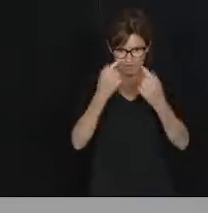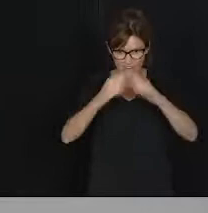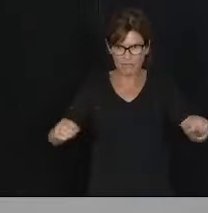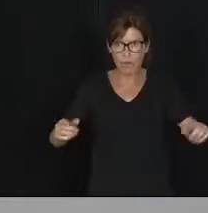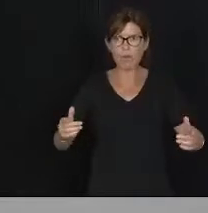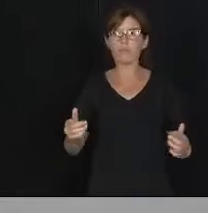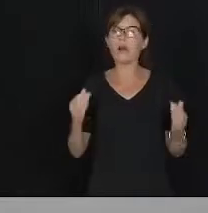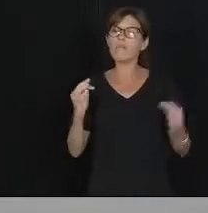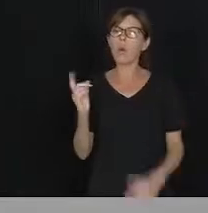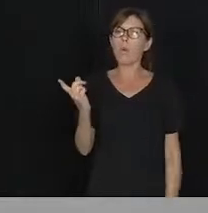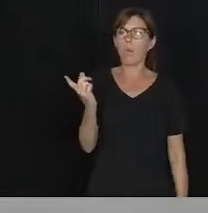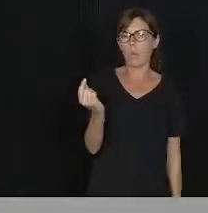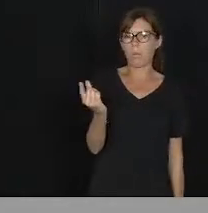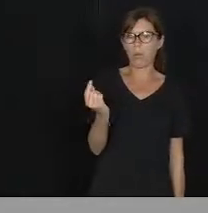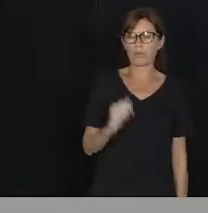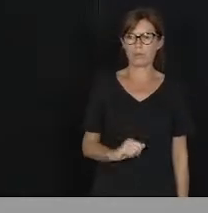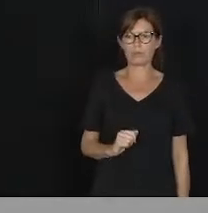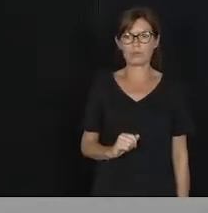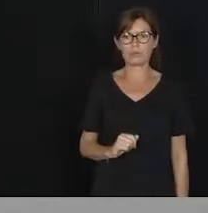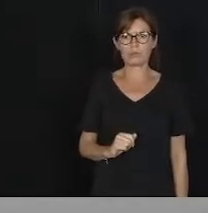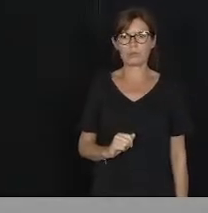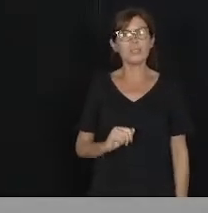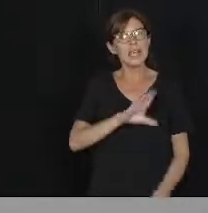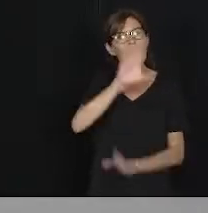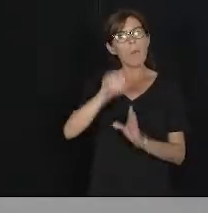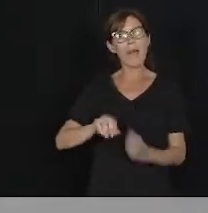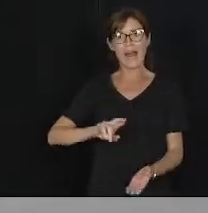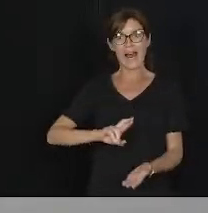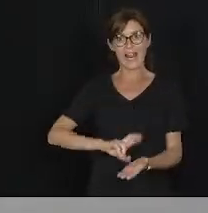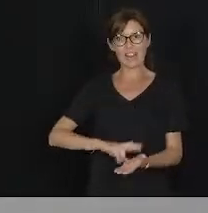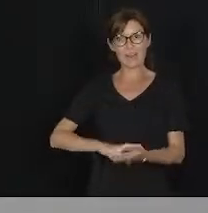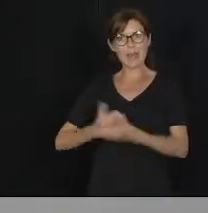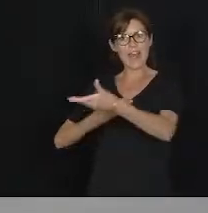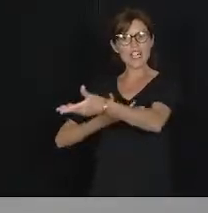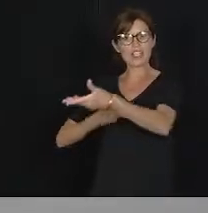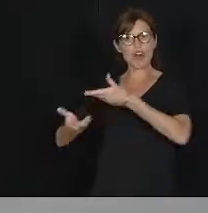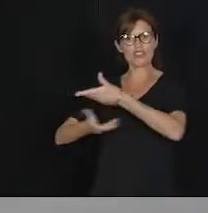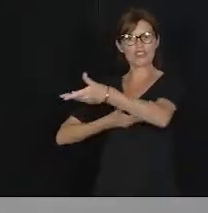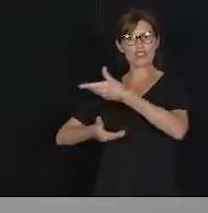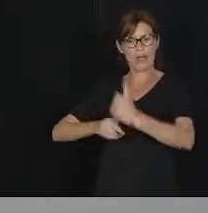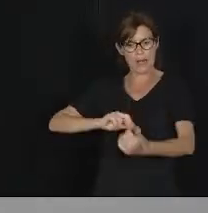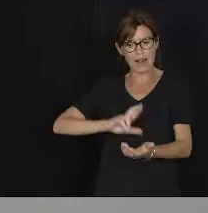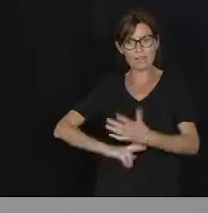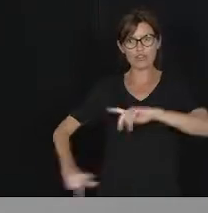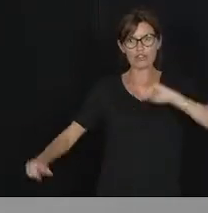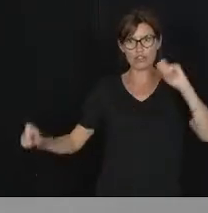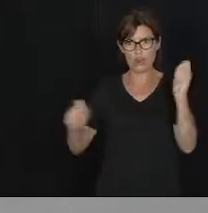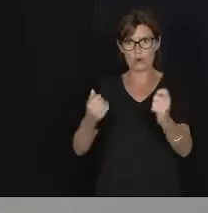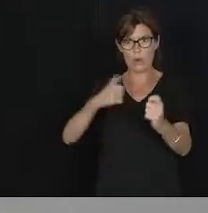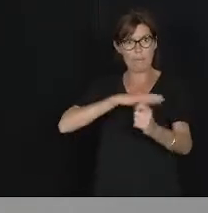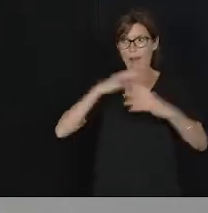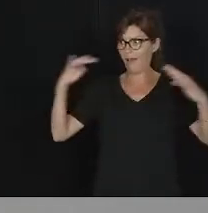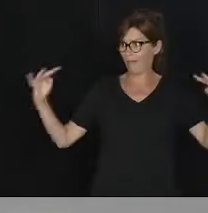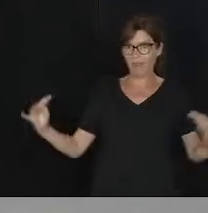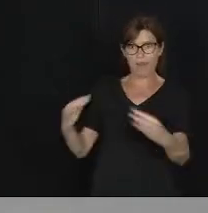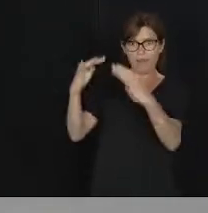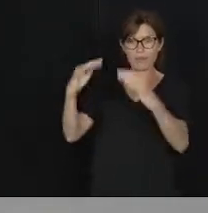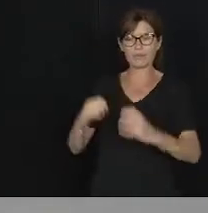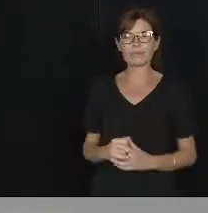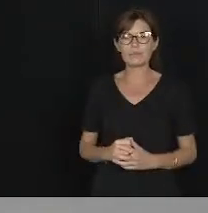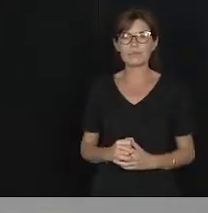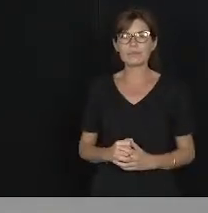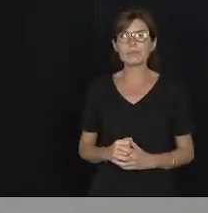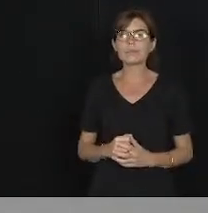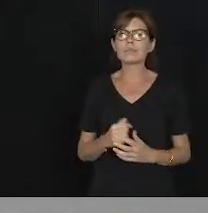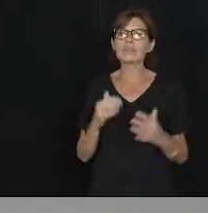couples, ce sont aussi les rythmes de l'échange qui, avec la guerre, se transforment. Ici, je vais m'arrêter